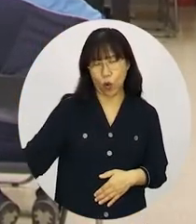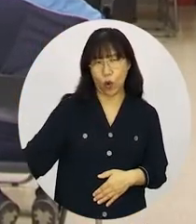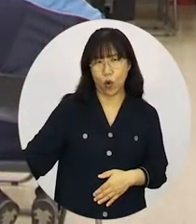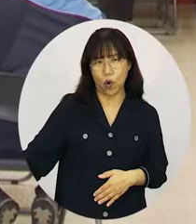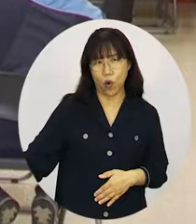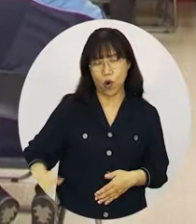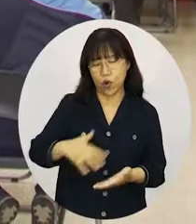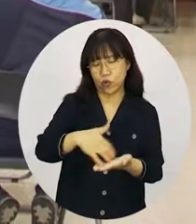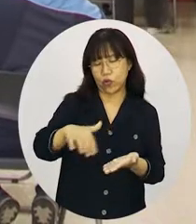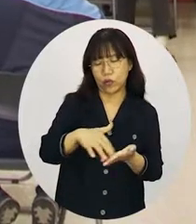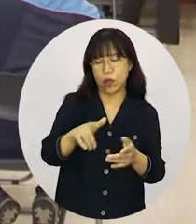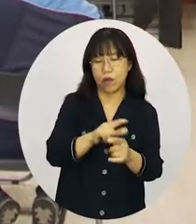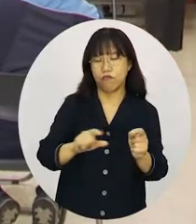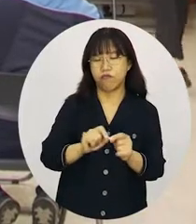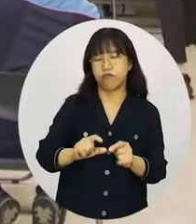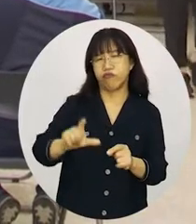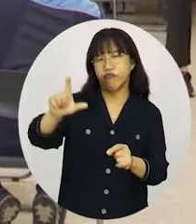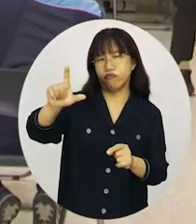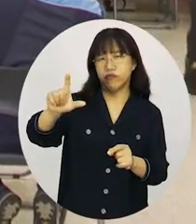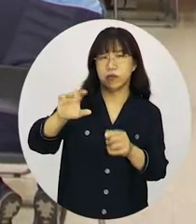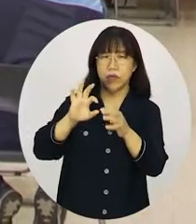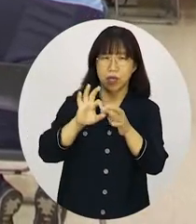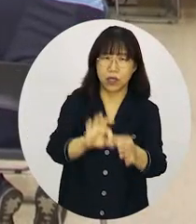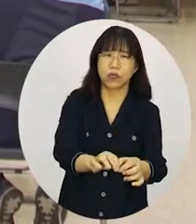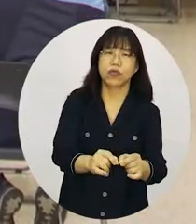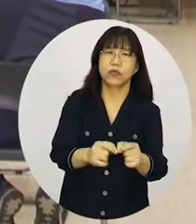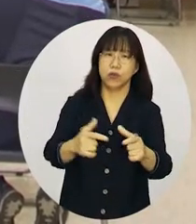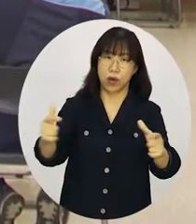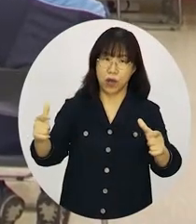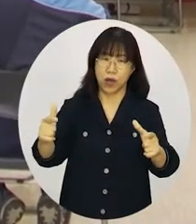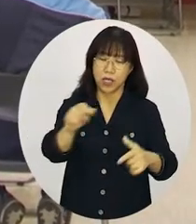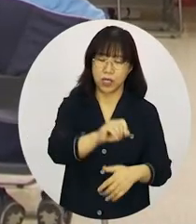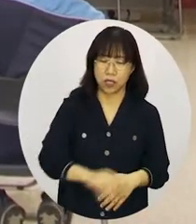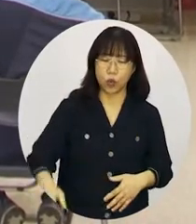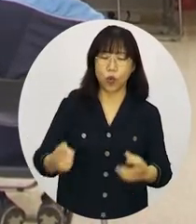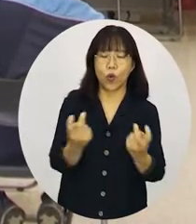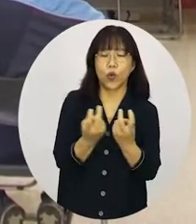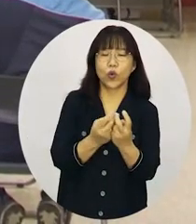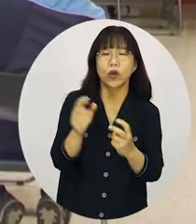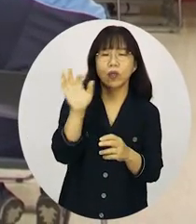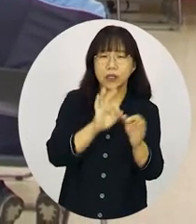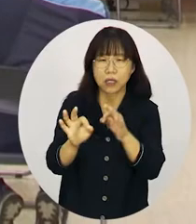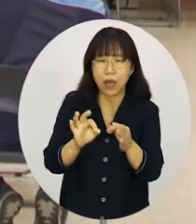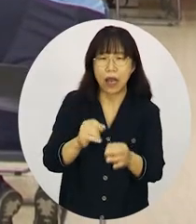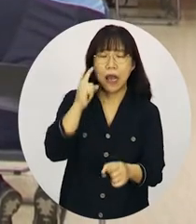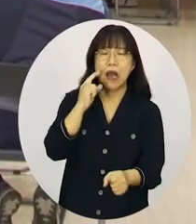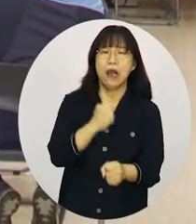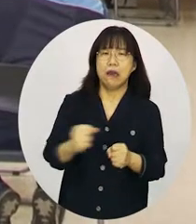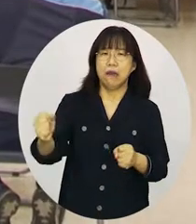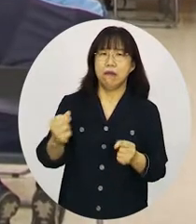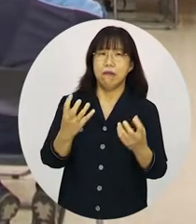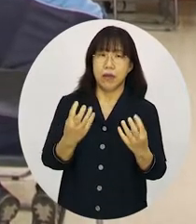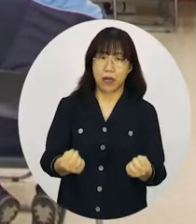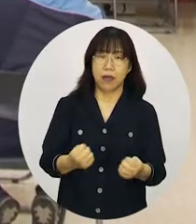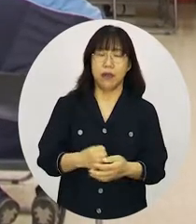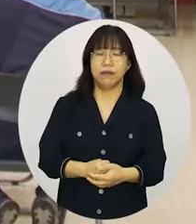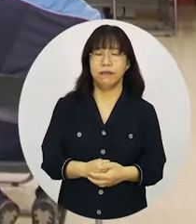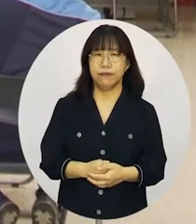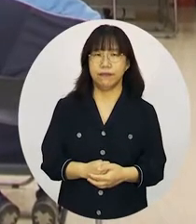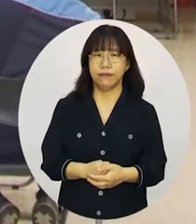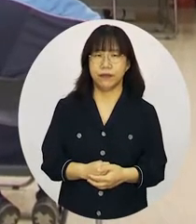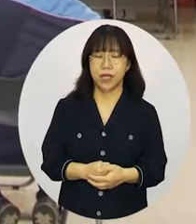건수가 매해 증가하고 있습니다. 실제 상황이 생기게 되면 어떻게 찾아야 할지 모르고 당황하는 경우가